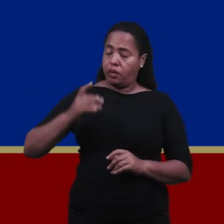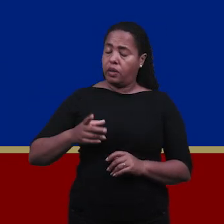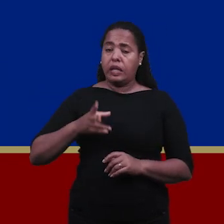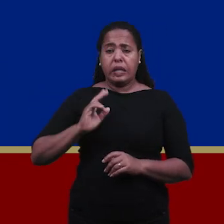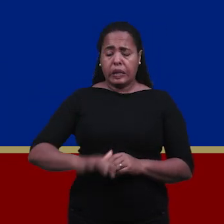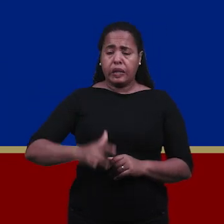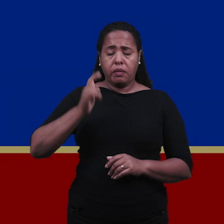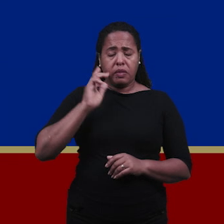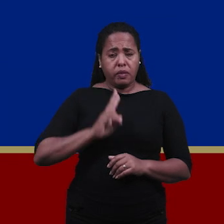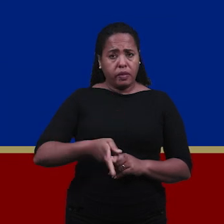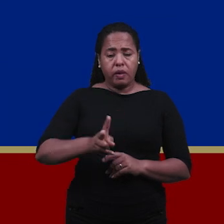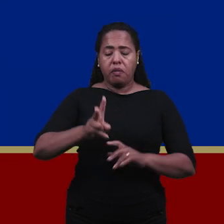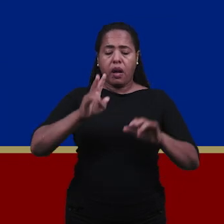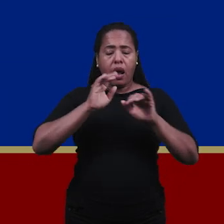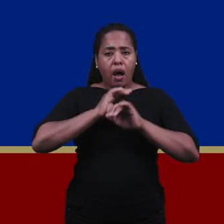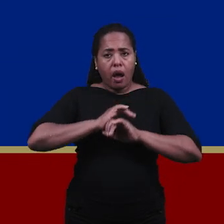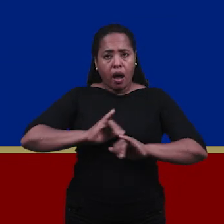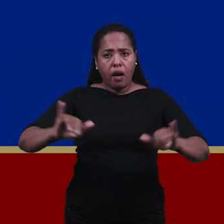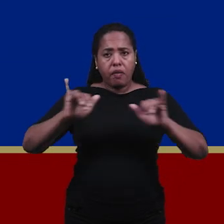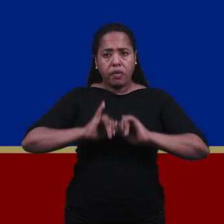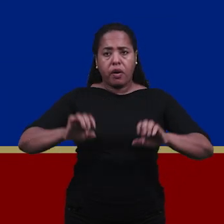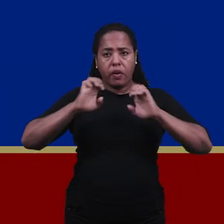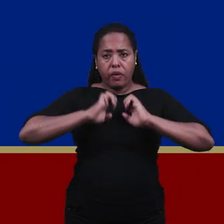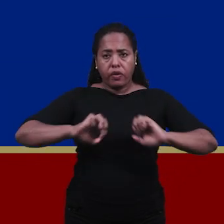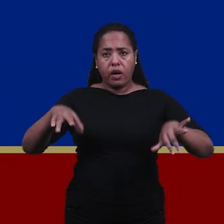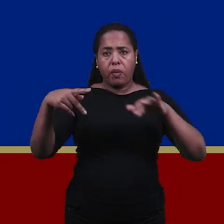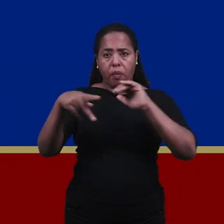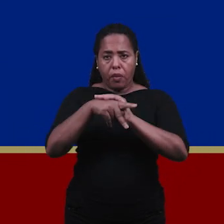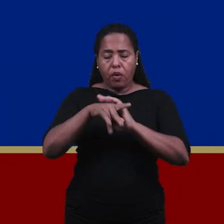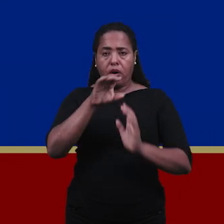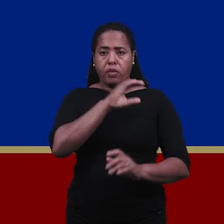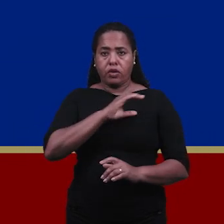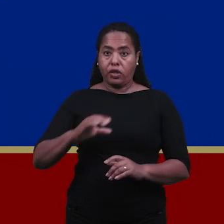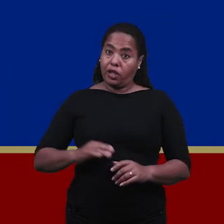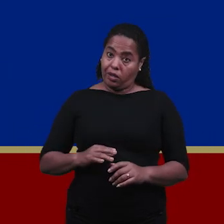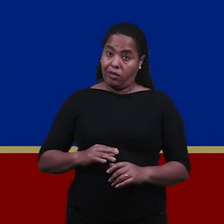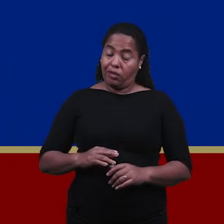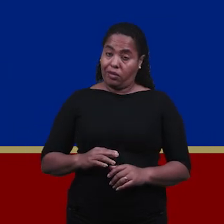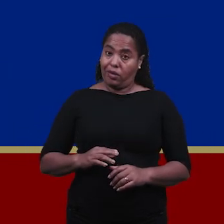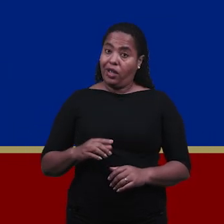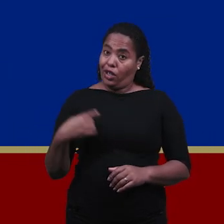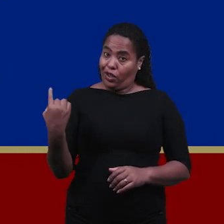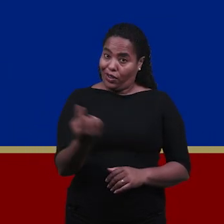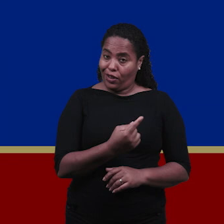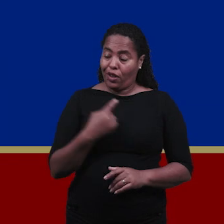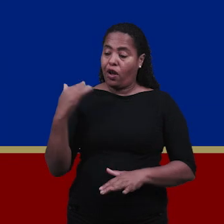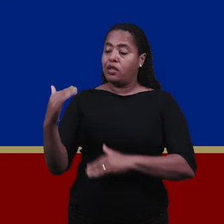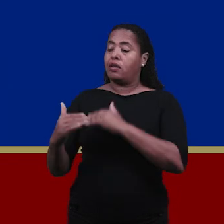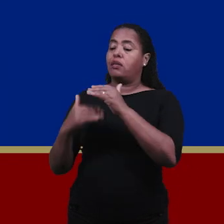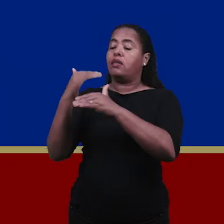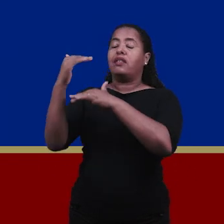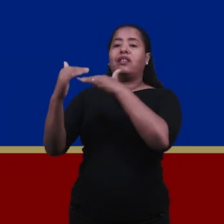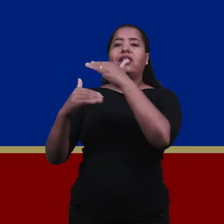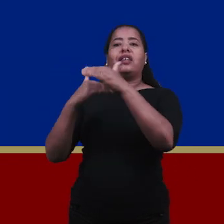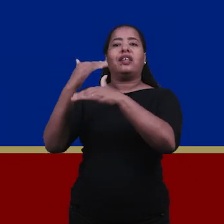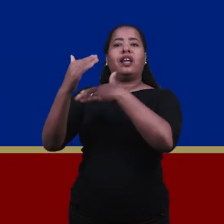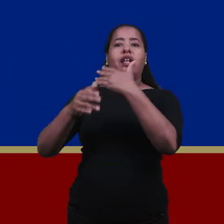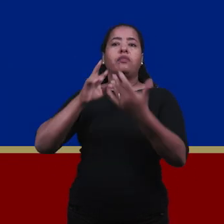en étant annonceurs de l'évangile de Christ. Et ainsi, nous grandissons et nous allons produire du